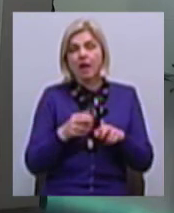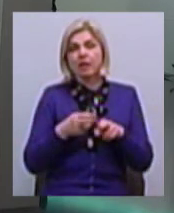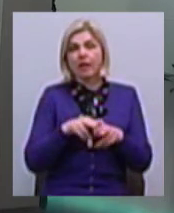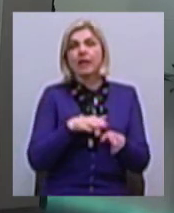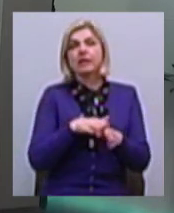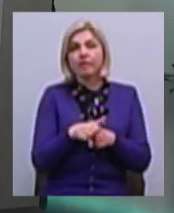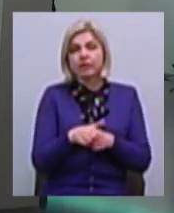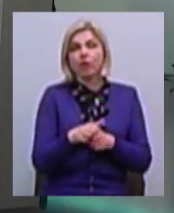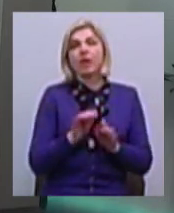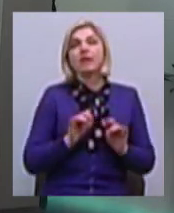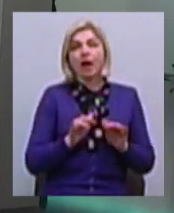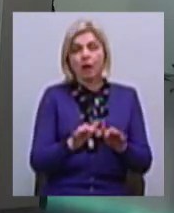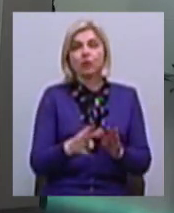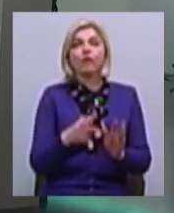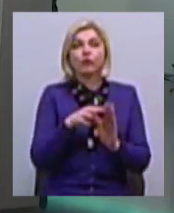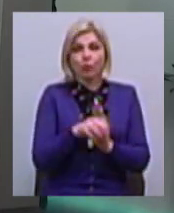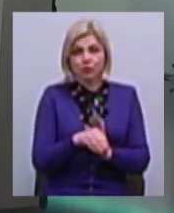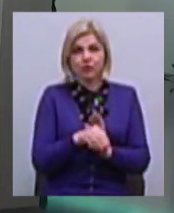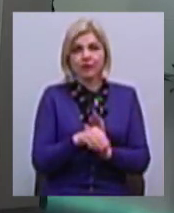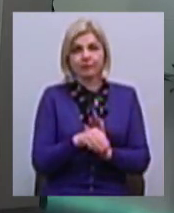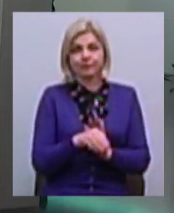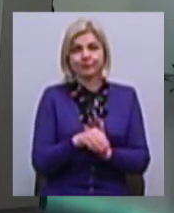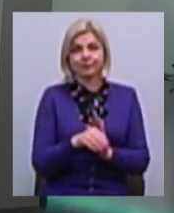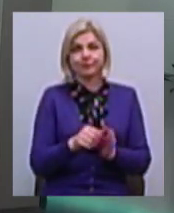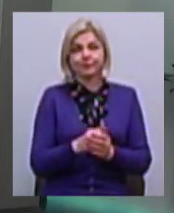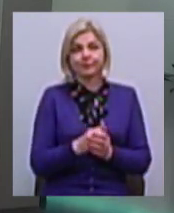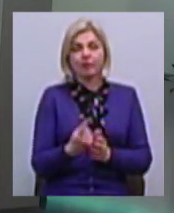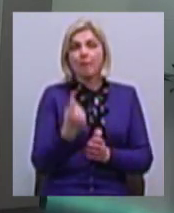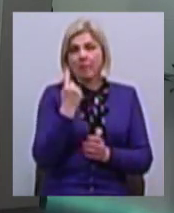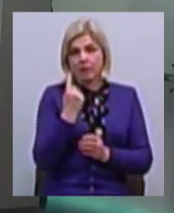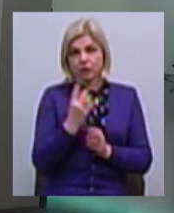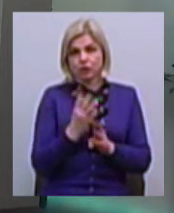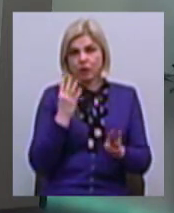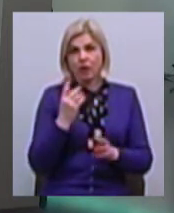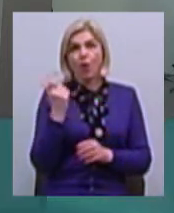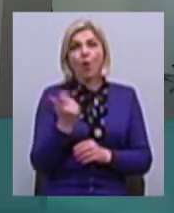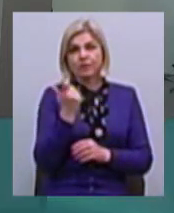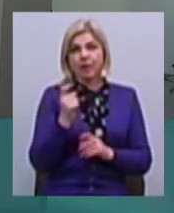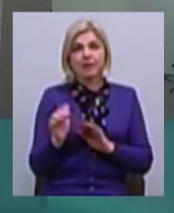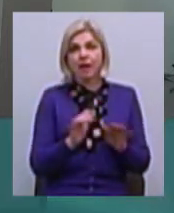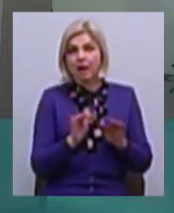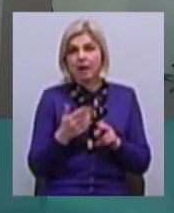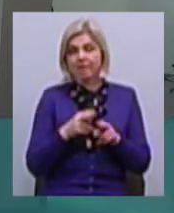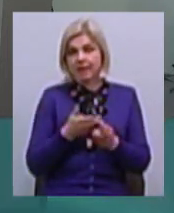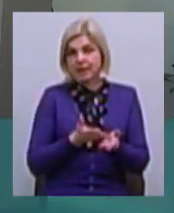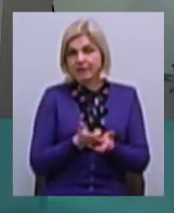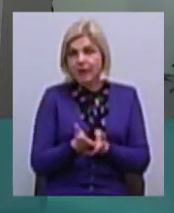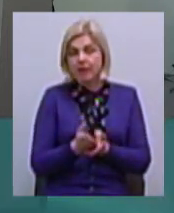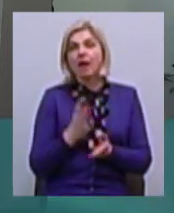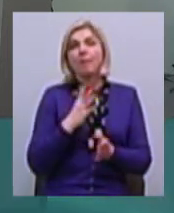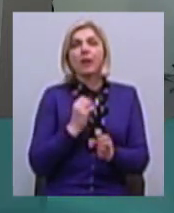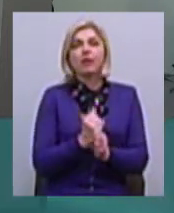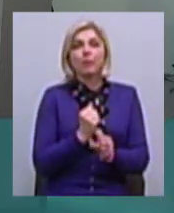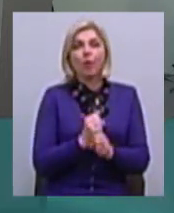здійснюють діяльність, в тому числі і в першу чергу господарську діяльність в цій сфері. Було